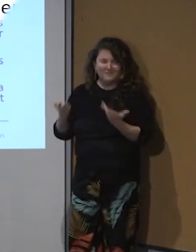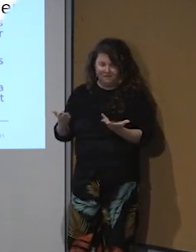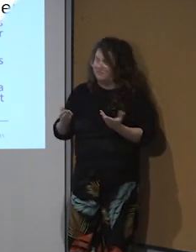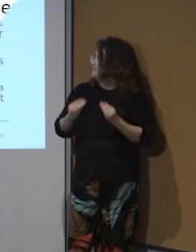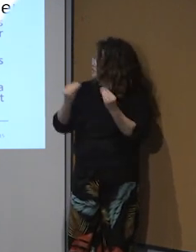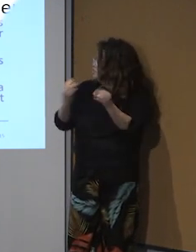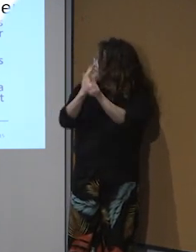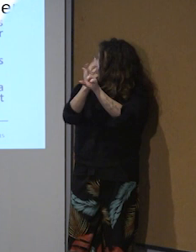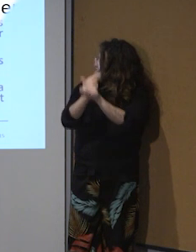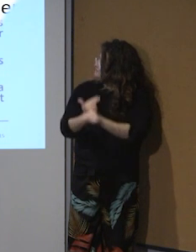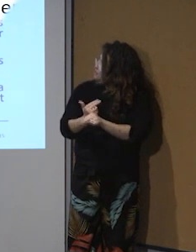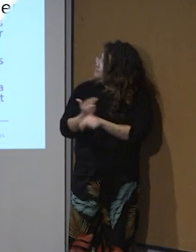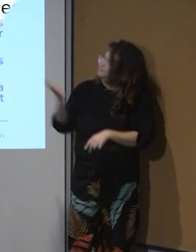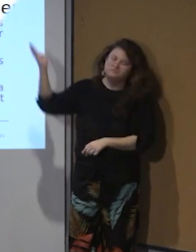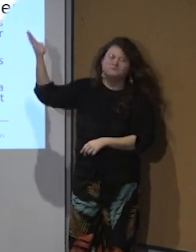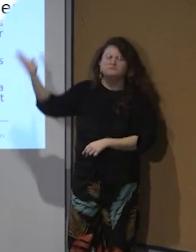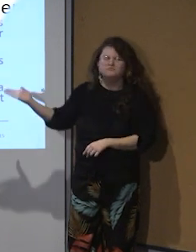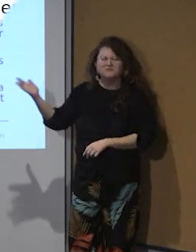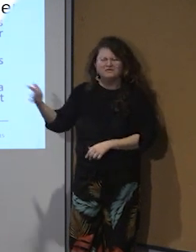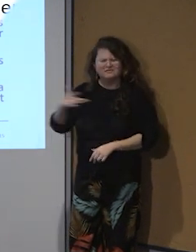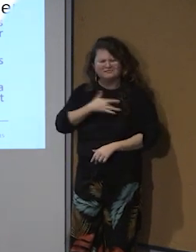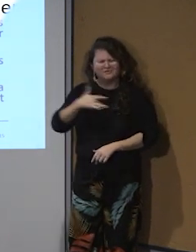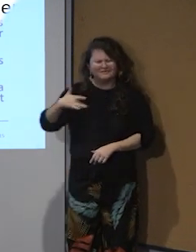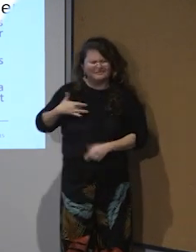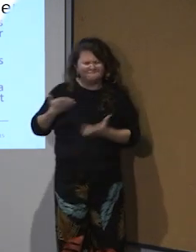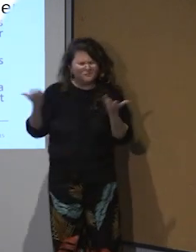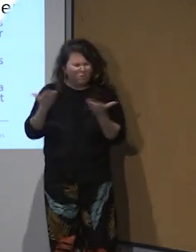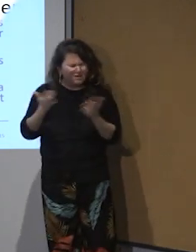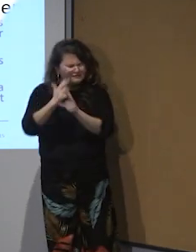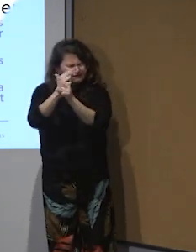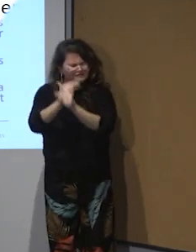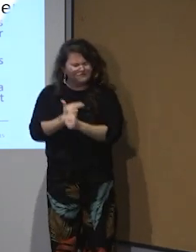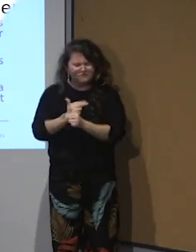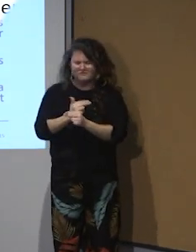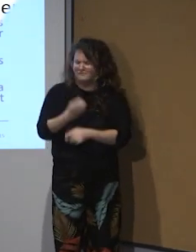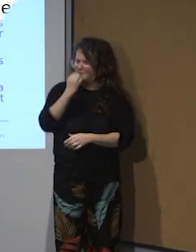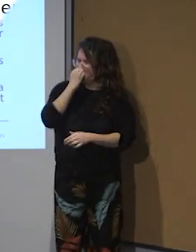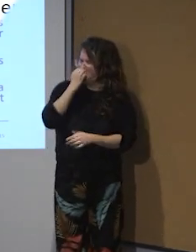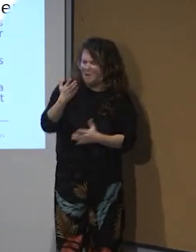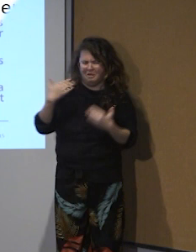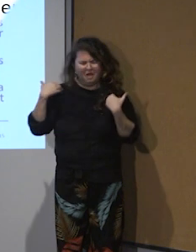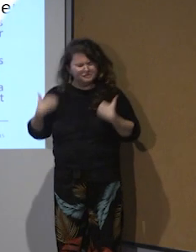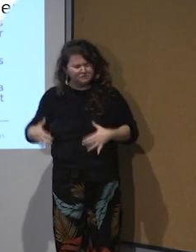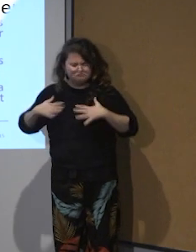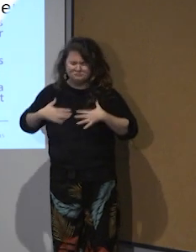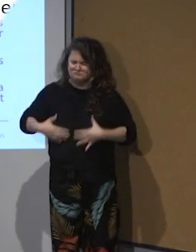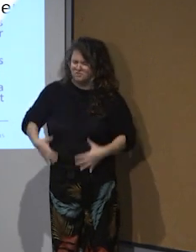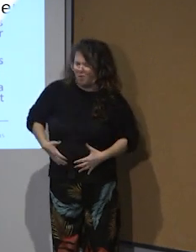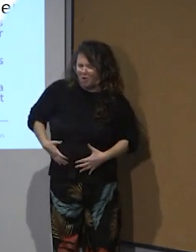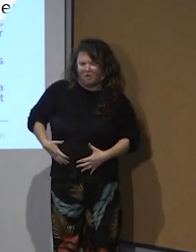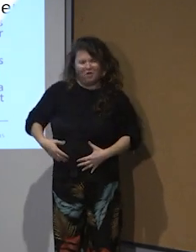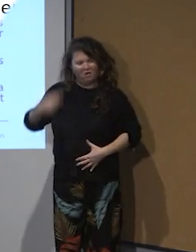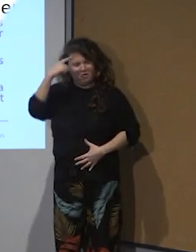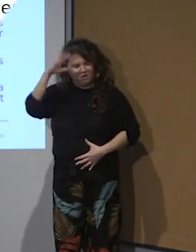La définition de la santé, c'est un état de complet bien-être physique, mental et social. Donc ce n'est pas